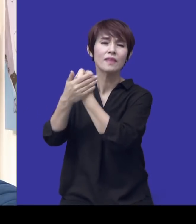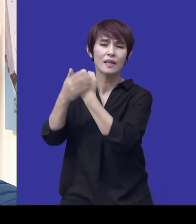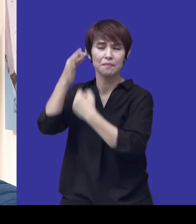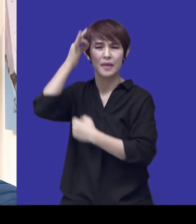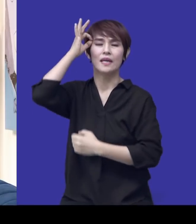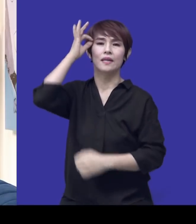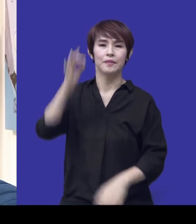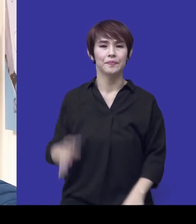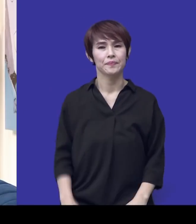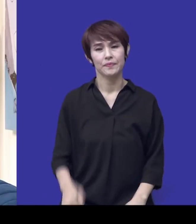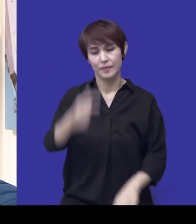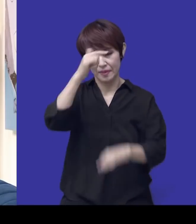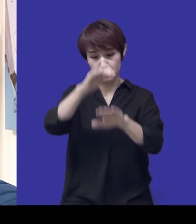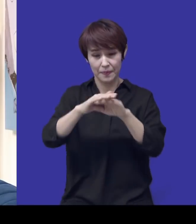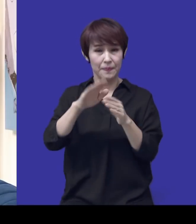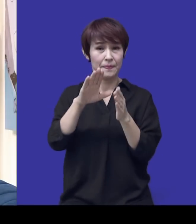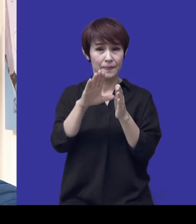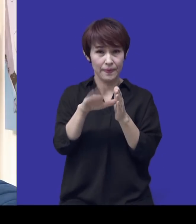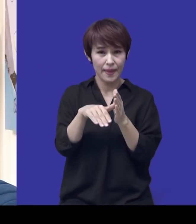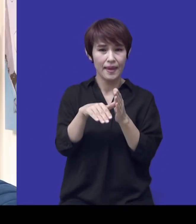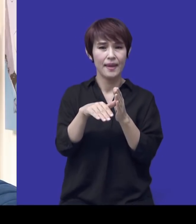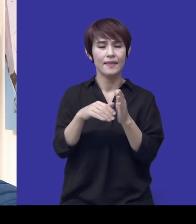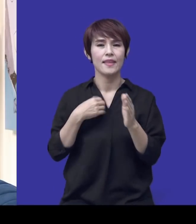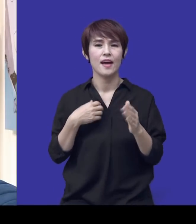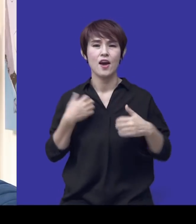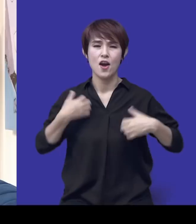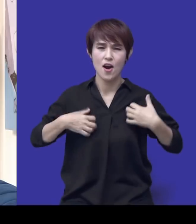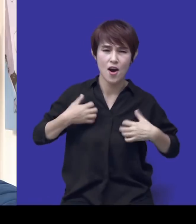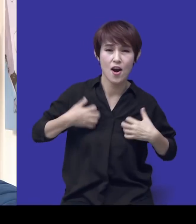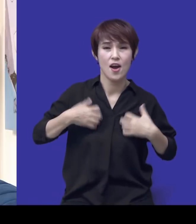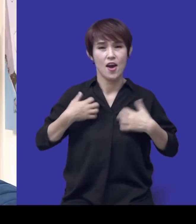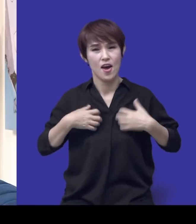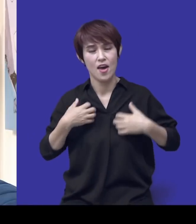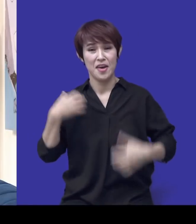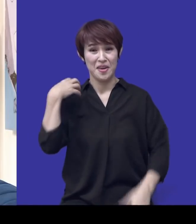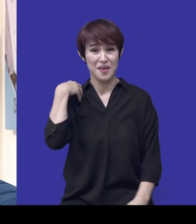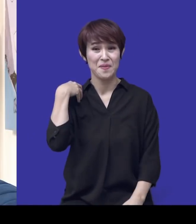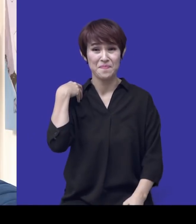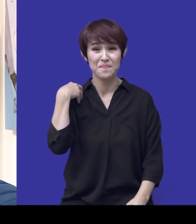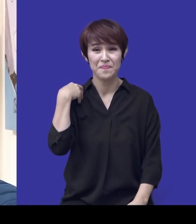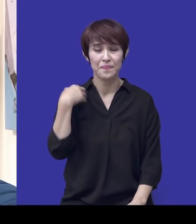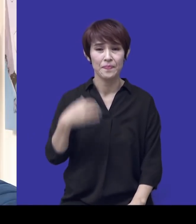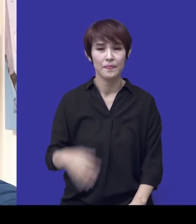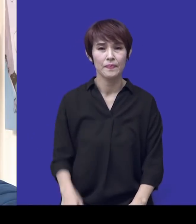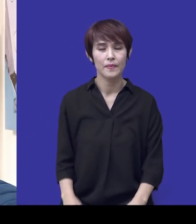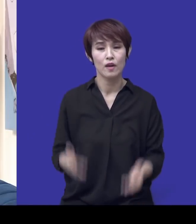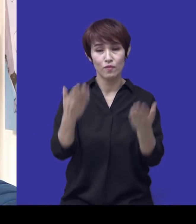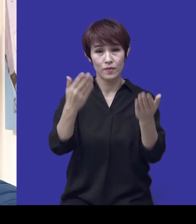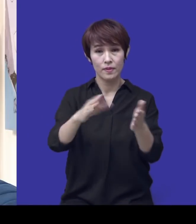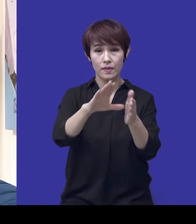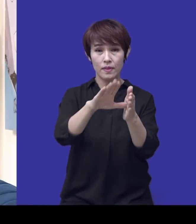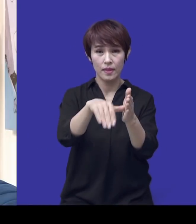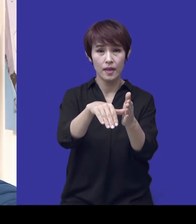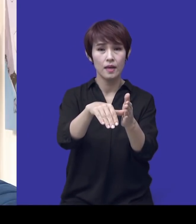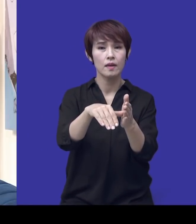시간이 돼서 예배를 드리고 제가 레크레이션 같은 것도 다 했거든요. 하다가 시간이 남아가지고 쉬는 시간이 있었는데